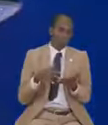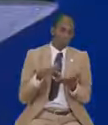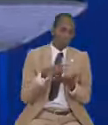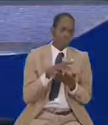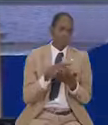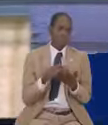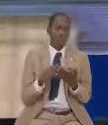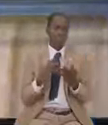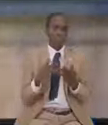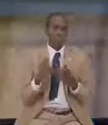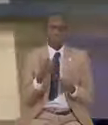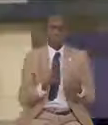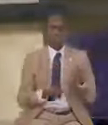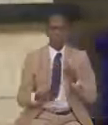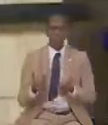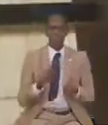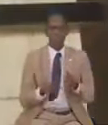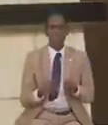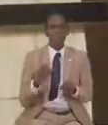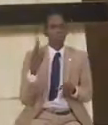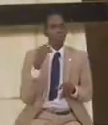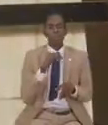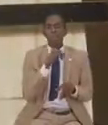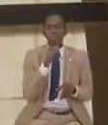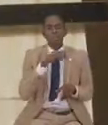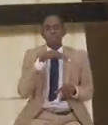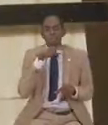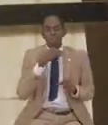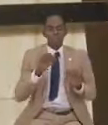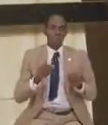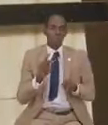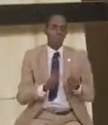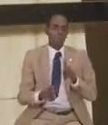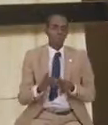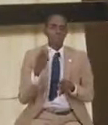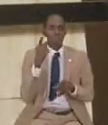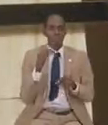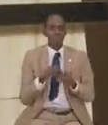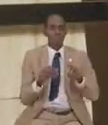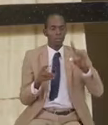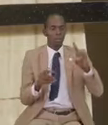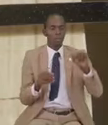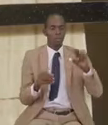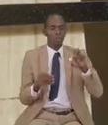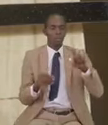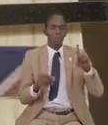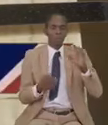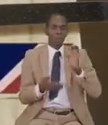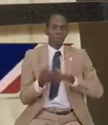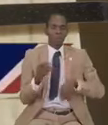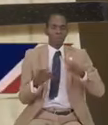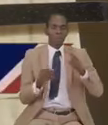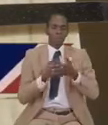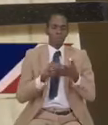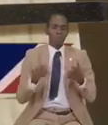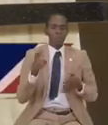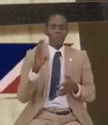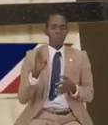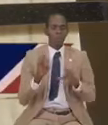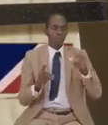et ses compagnons ne sont pas encore ruptibles Daniel chapitre 1